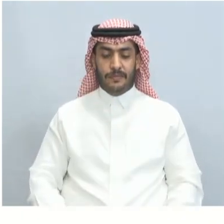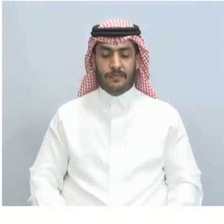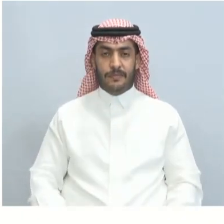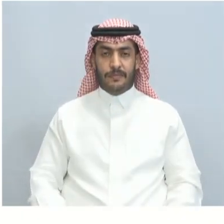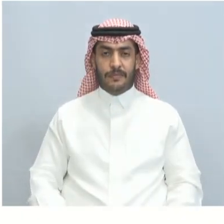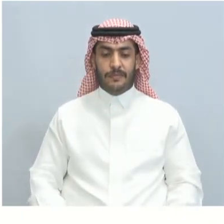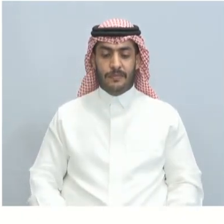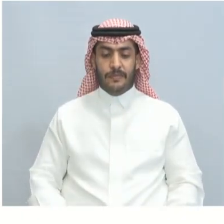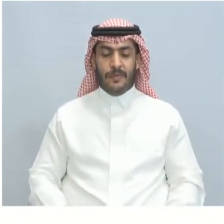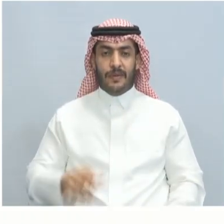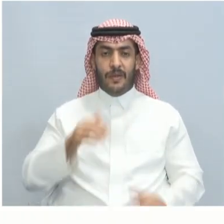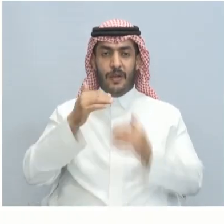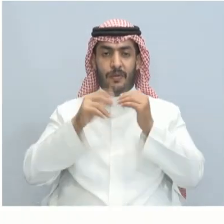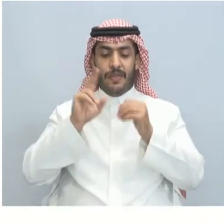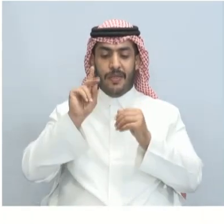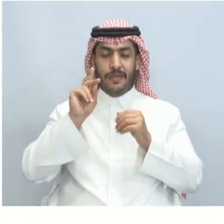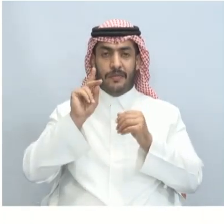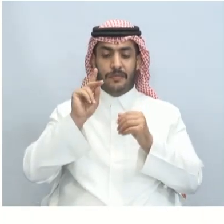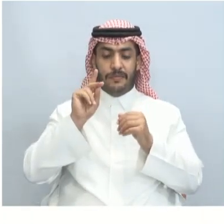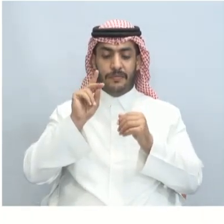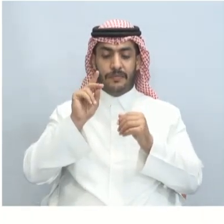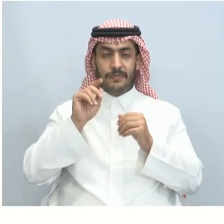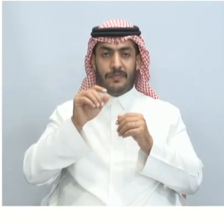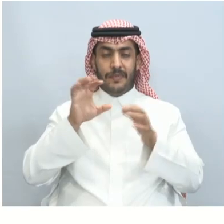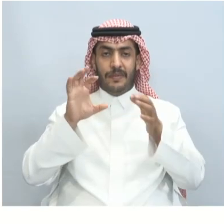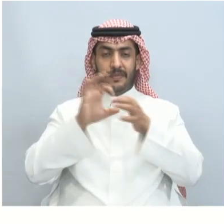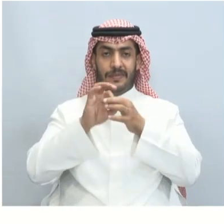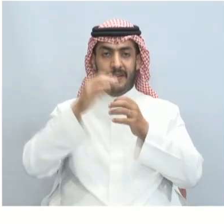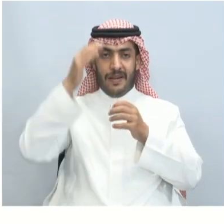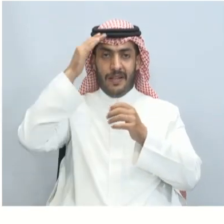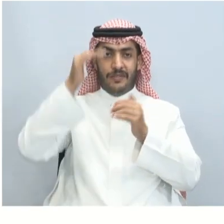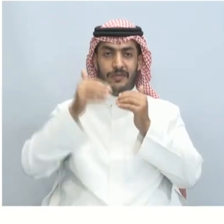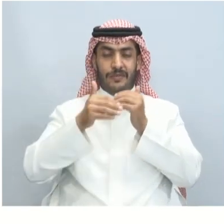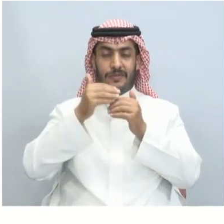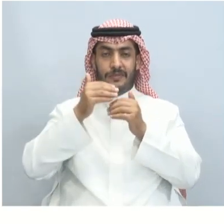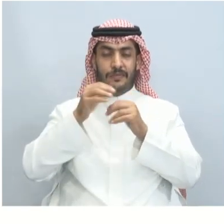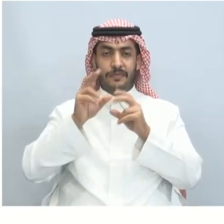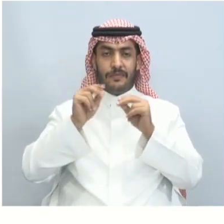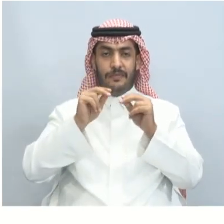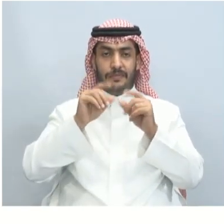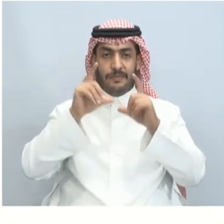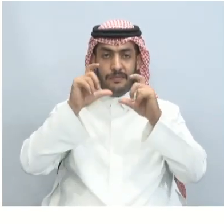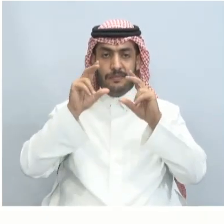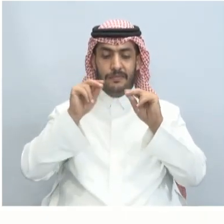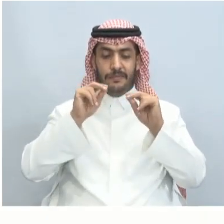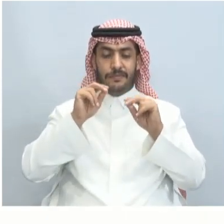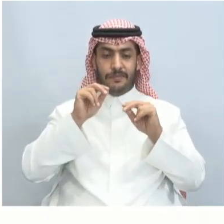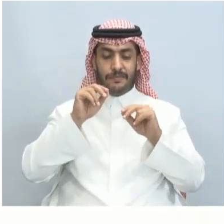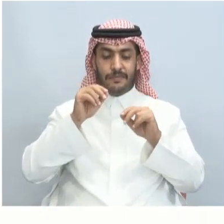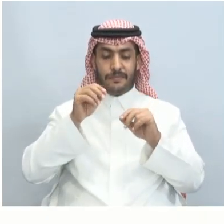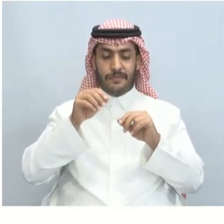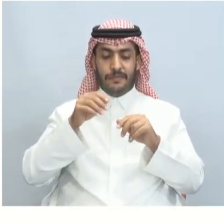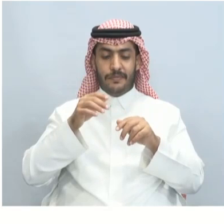الصوره الخطوه الثانيه صل بين الرؤوس الجديده لتكون الصوره نقوم